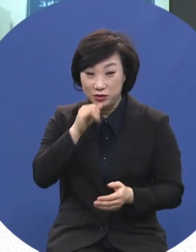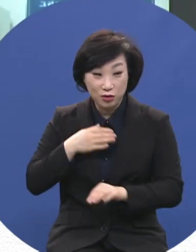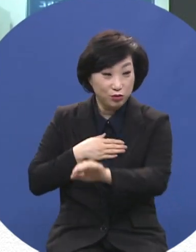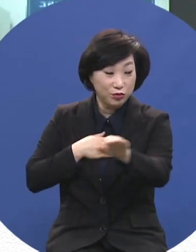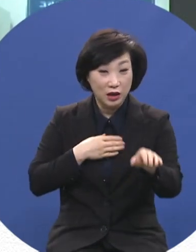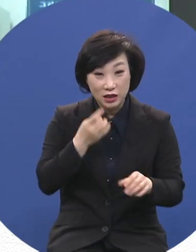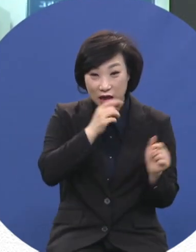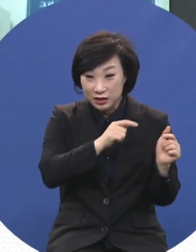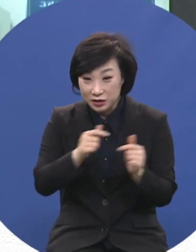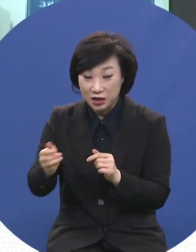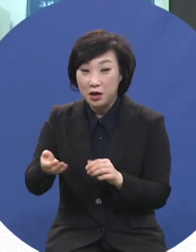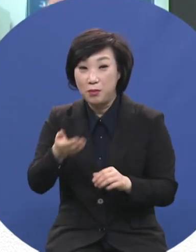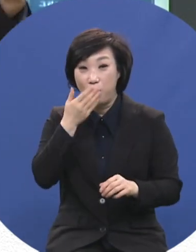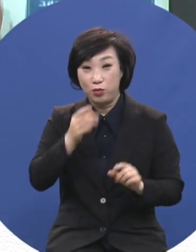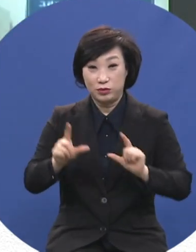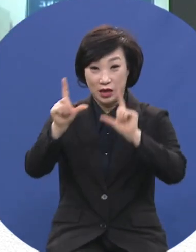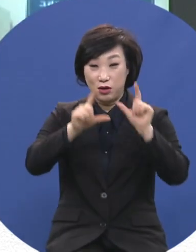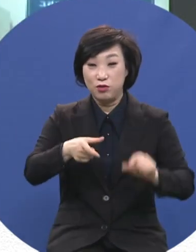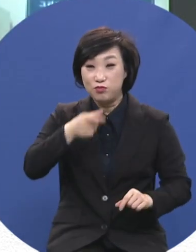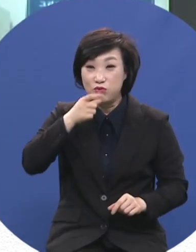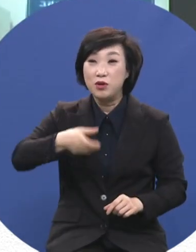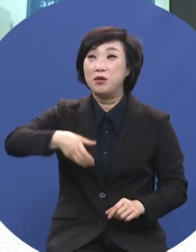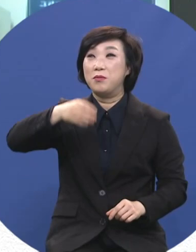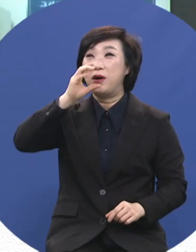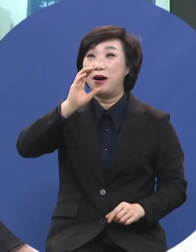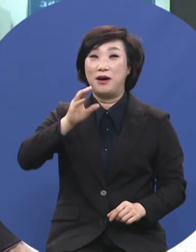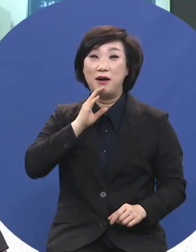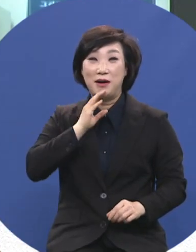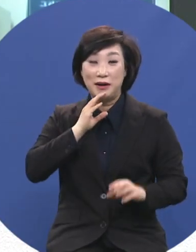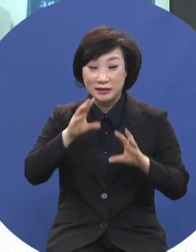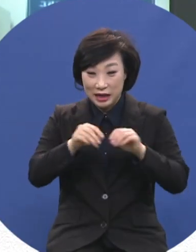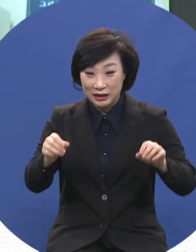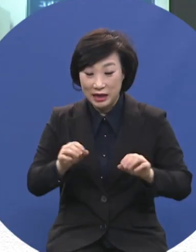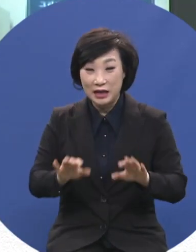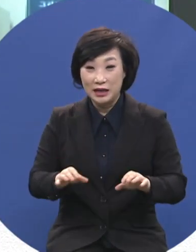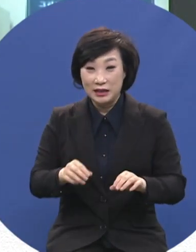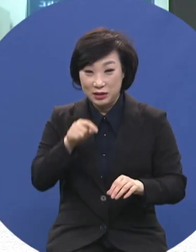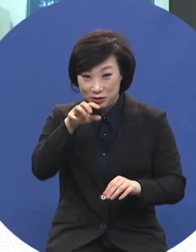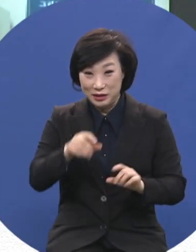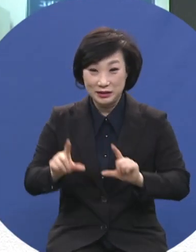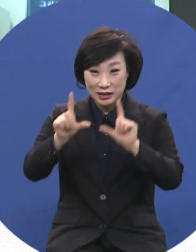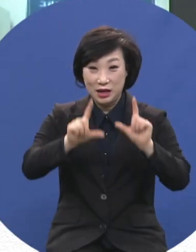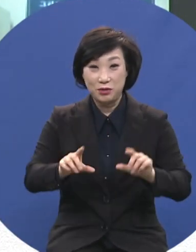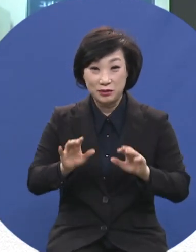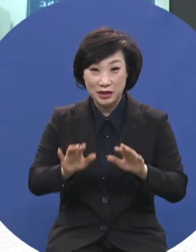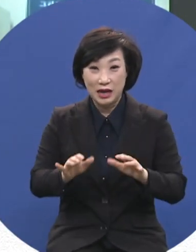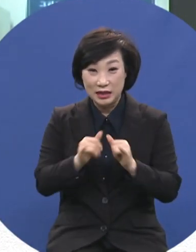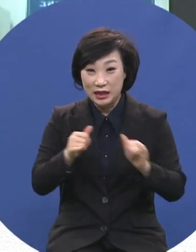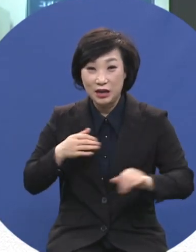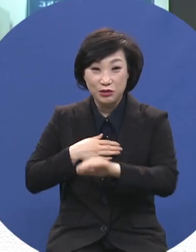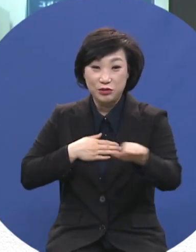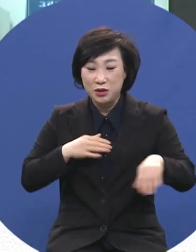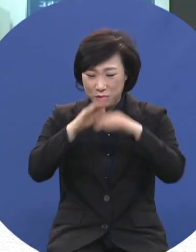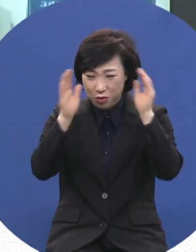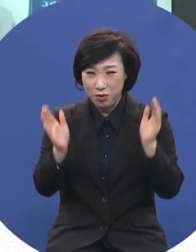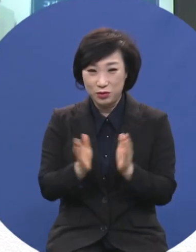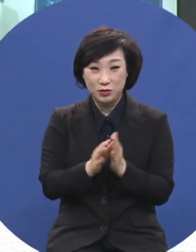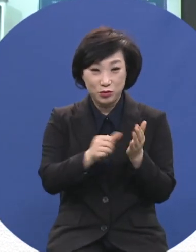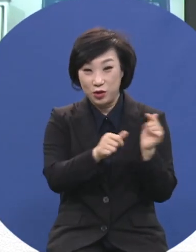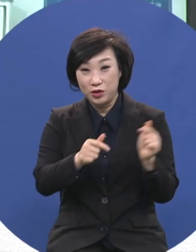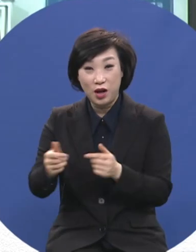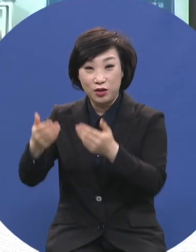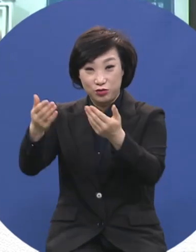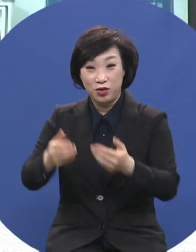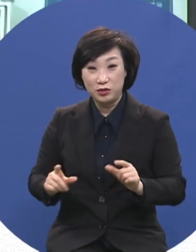우리가 양식을 먹고 물을 마시고 땅속에 살고 하나님 만든 인간이 모든 만물로 살고